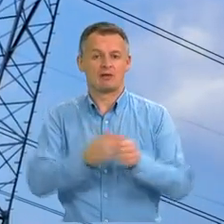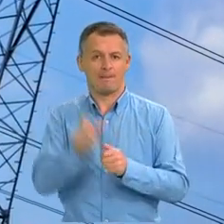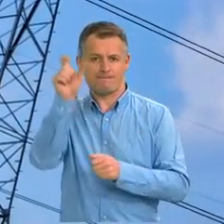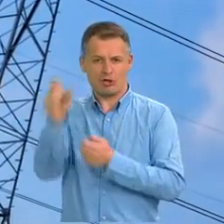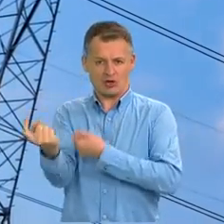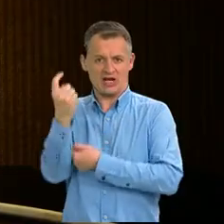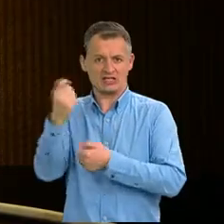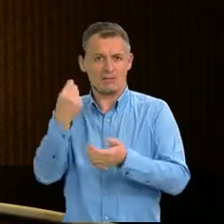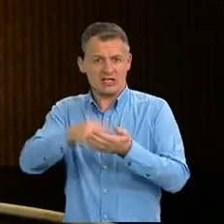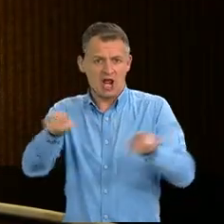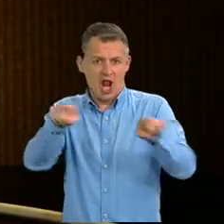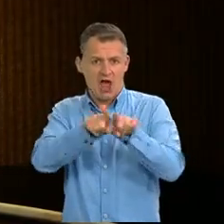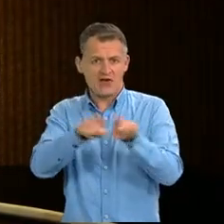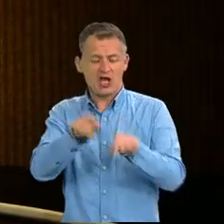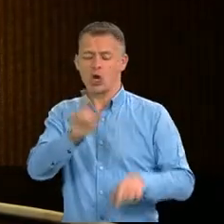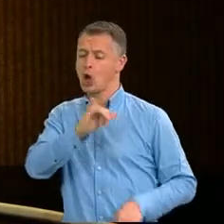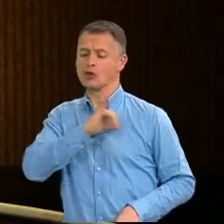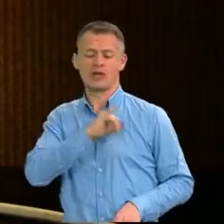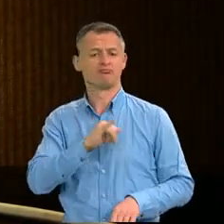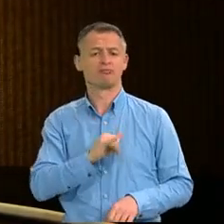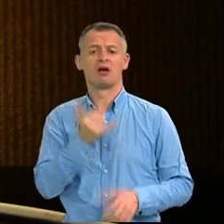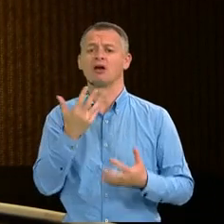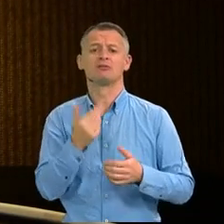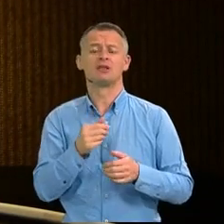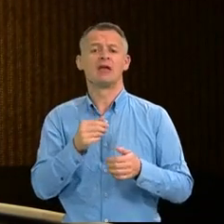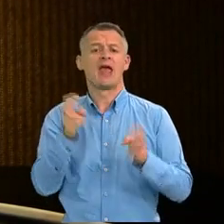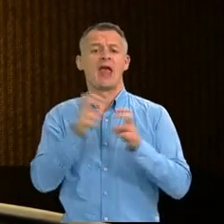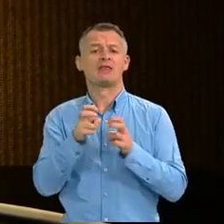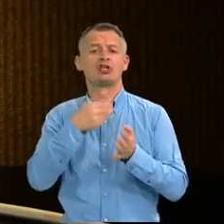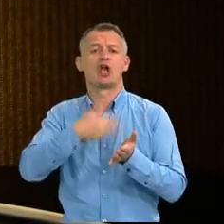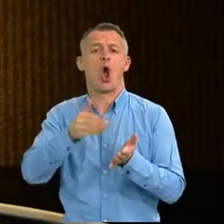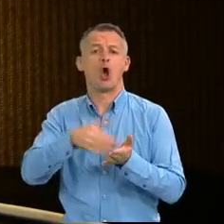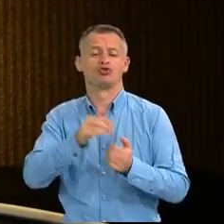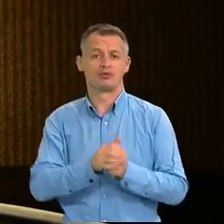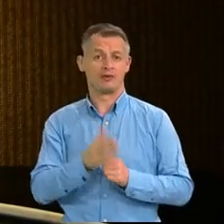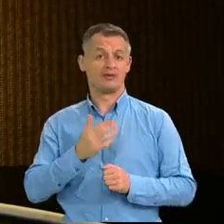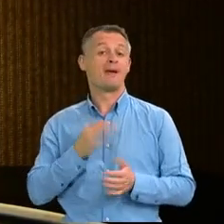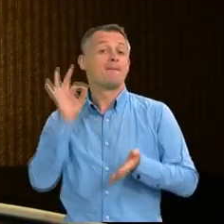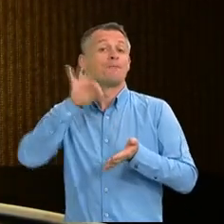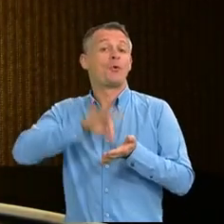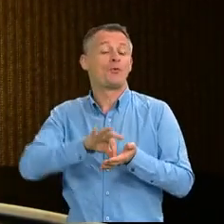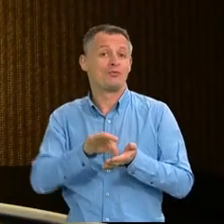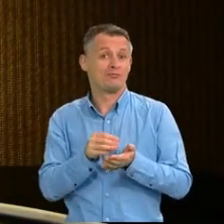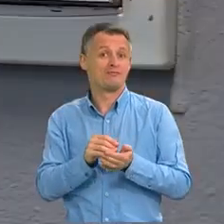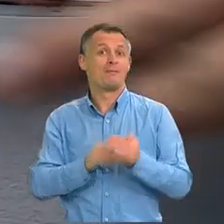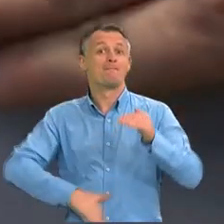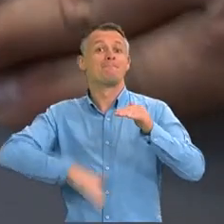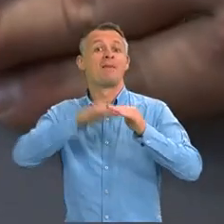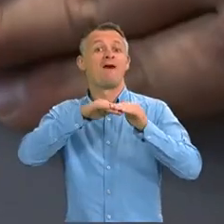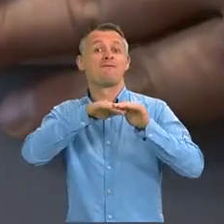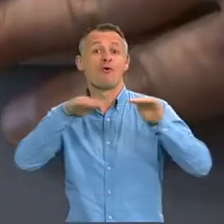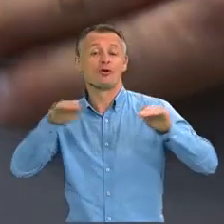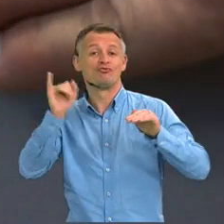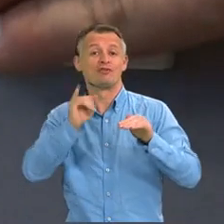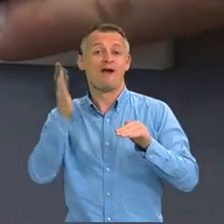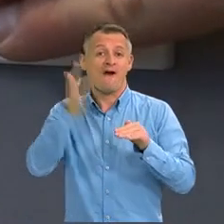la fel, indiferent de cantitatea de energie consumată. Propun, în schimb, plafonare pe venituri. Ar urma astfel ca cei cu